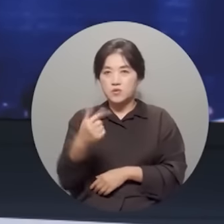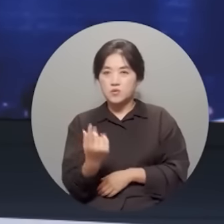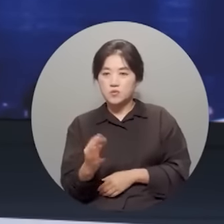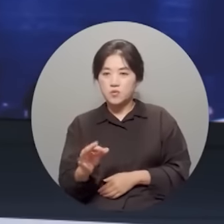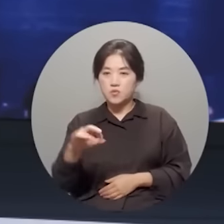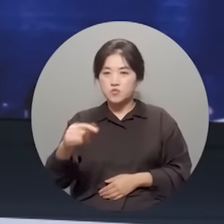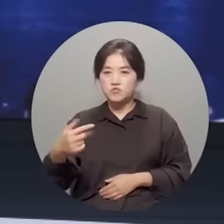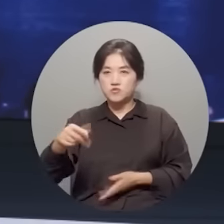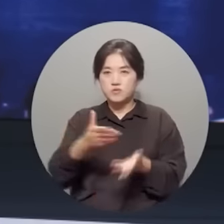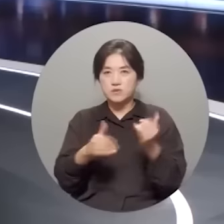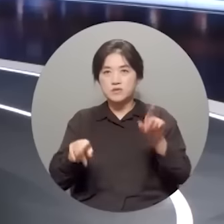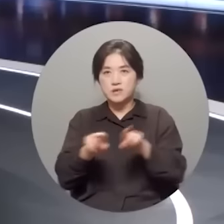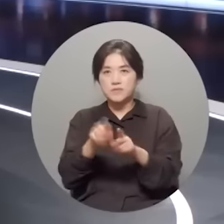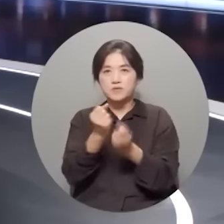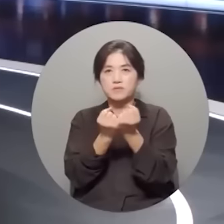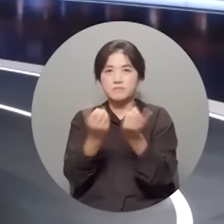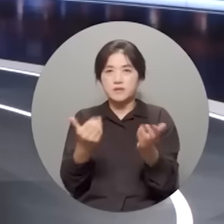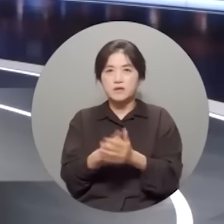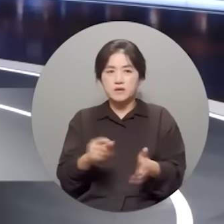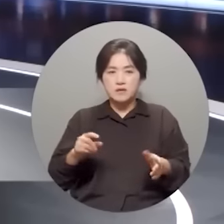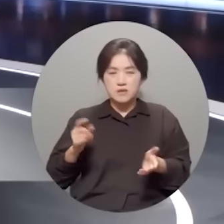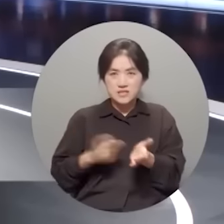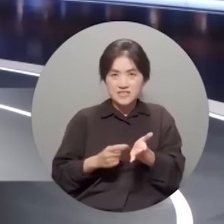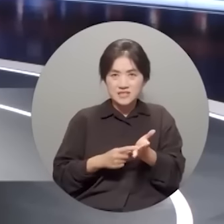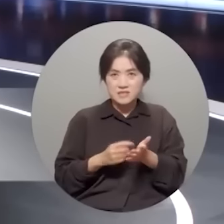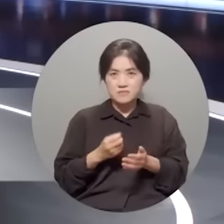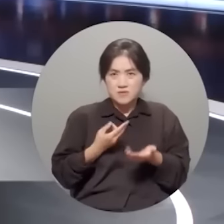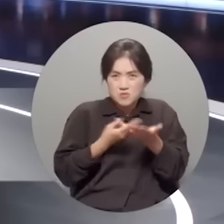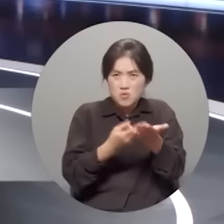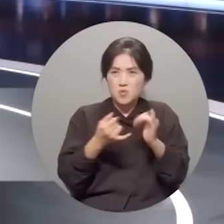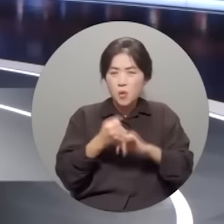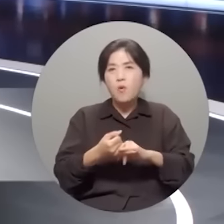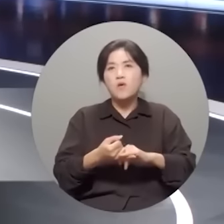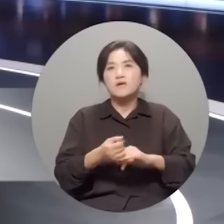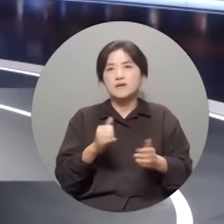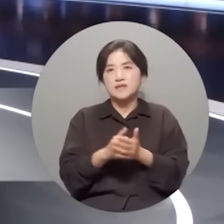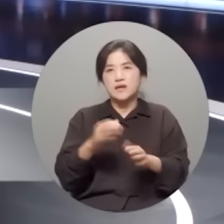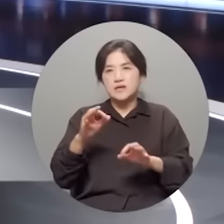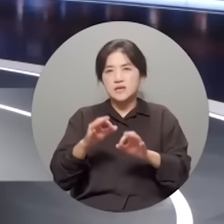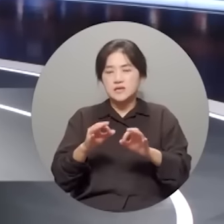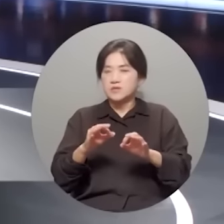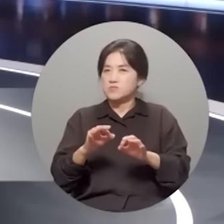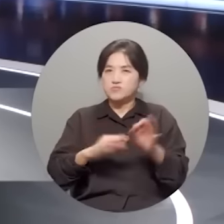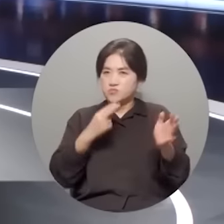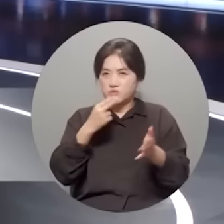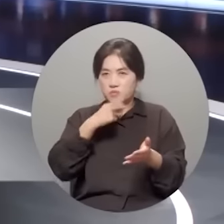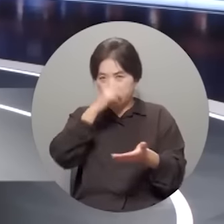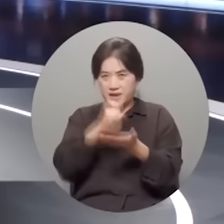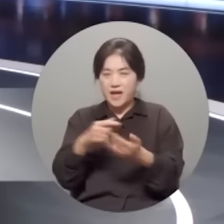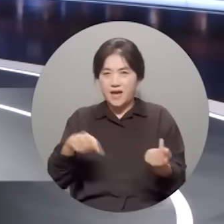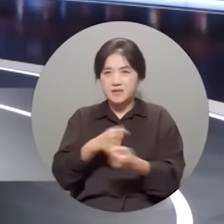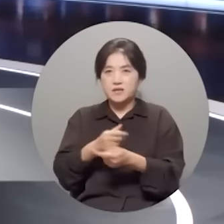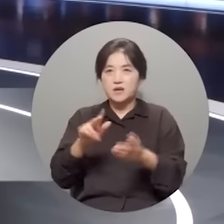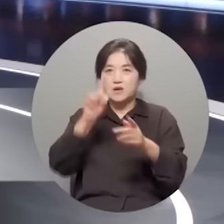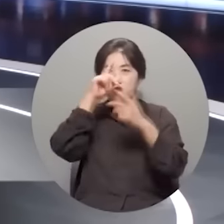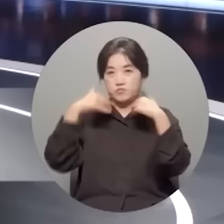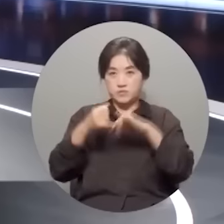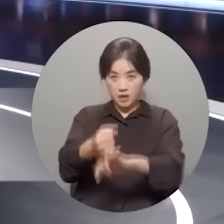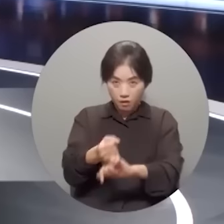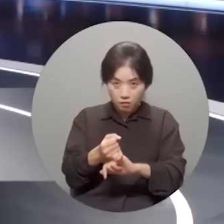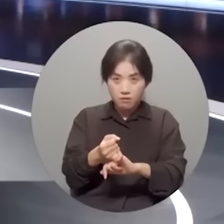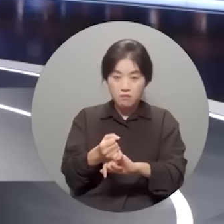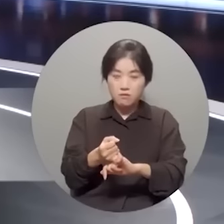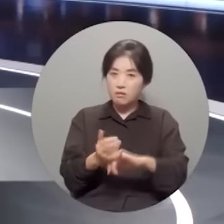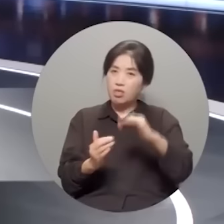얘기해 보겠습니다 홍기자 응급실 같은 필수 진료 만큼은 차질이 없다고 하는게 이게 정부의 약속이었는데 이게